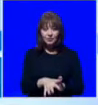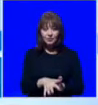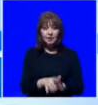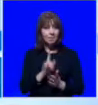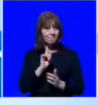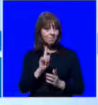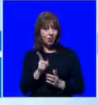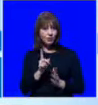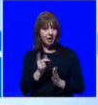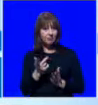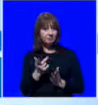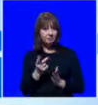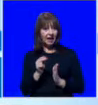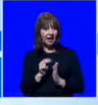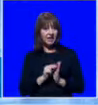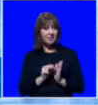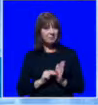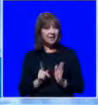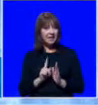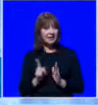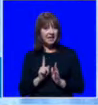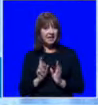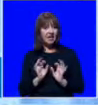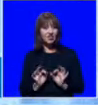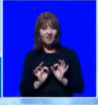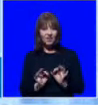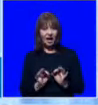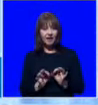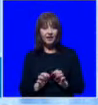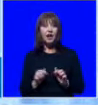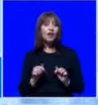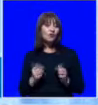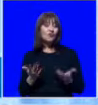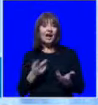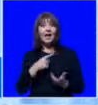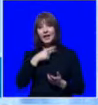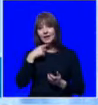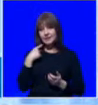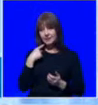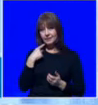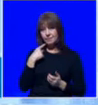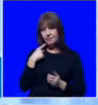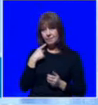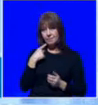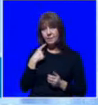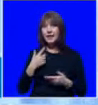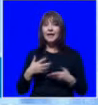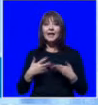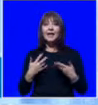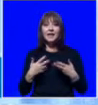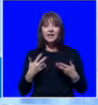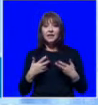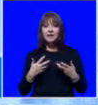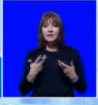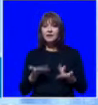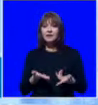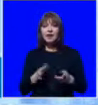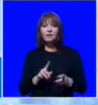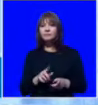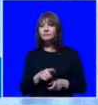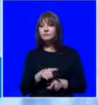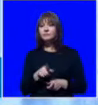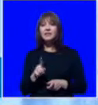на компаниите ли? Това ли е риска? Това е рискът. Рискът е в това, че